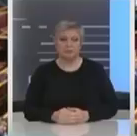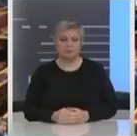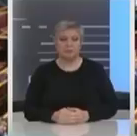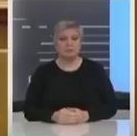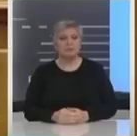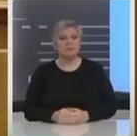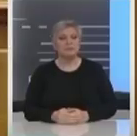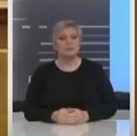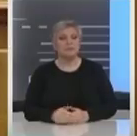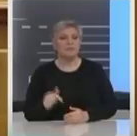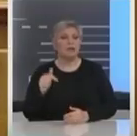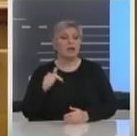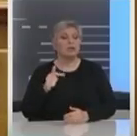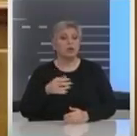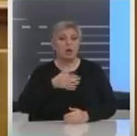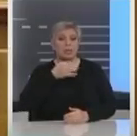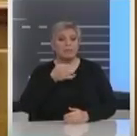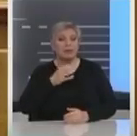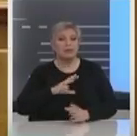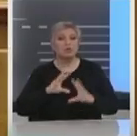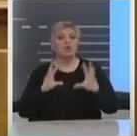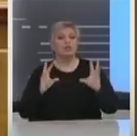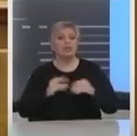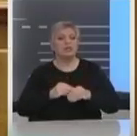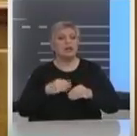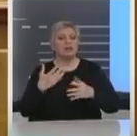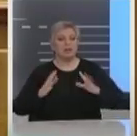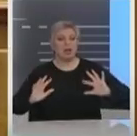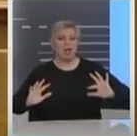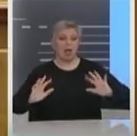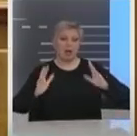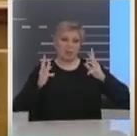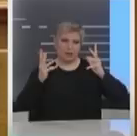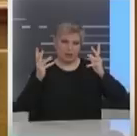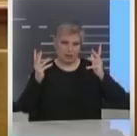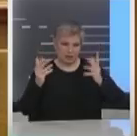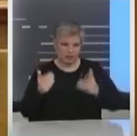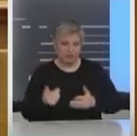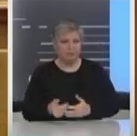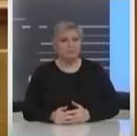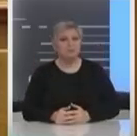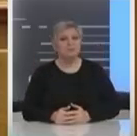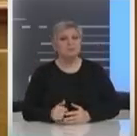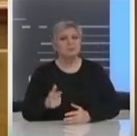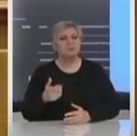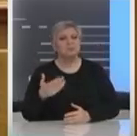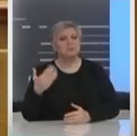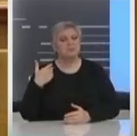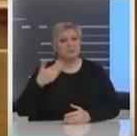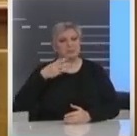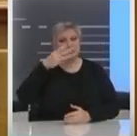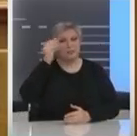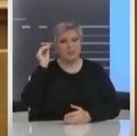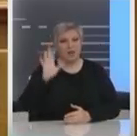Έρχομαι τώρα στο ζήτημα των απεργιών όπου με μεγάλη συναισθηματική φόρτιση ο κύριος